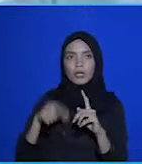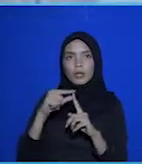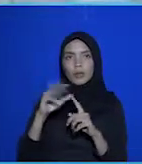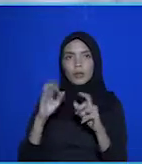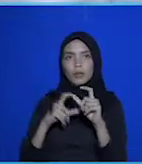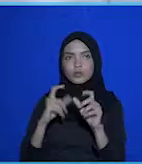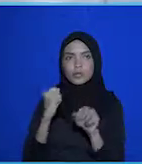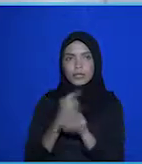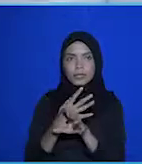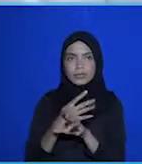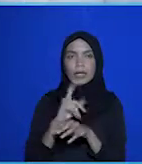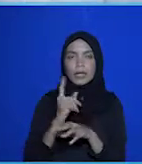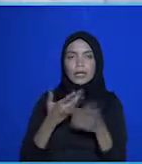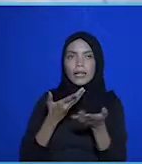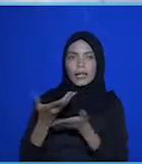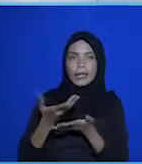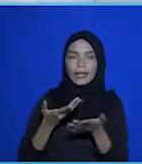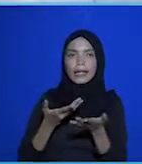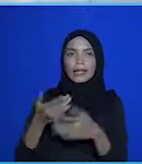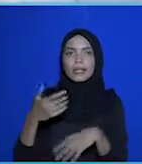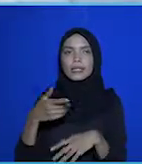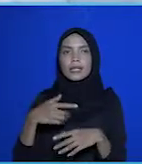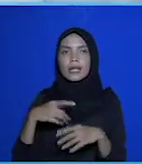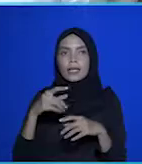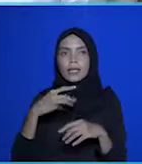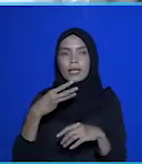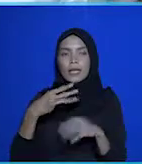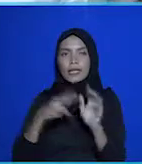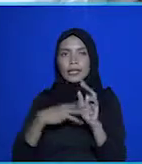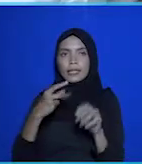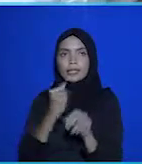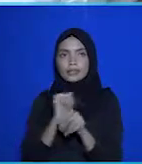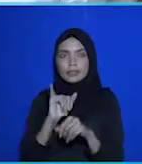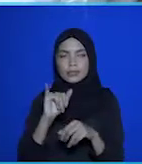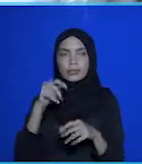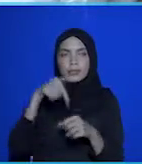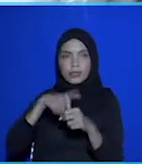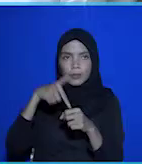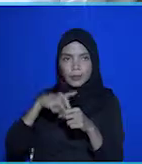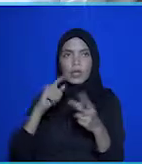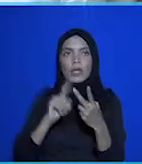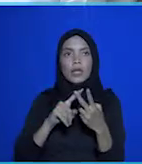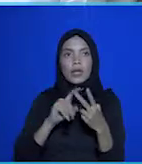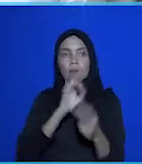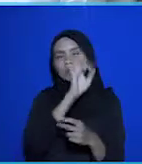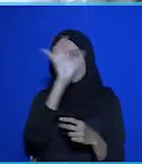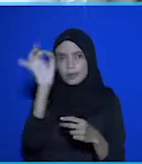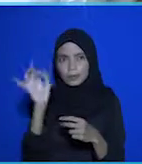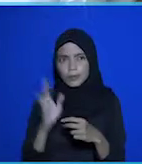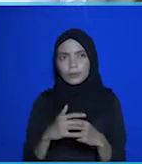Pertamina melakukan pemulihan distribusi BBM, operasi pasar LNG, pembagian dan normalisasi LPG dan seterusnya. Ini nanti bisa dilihat